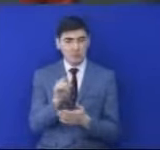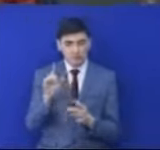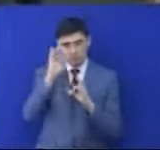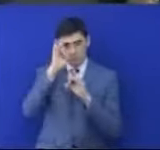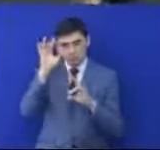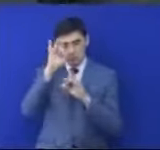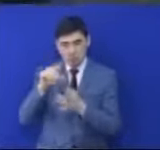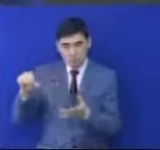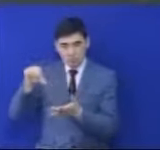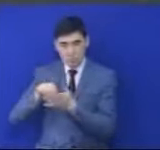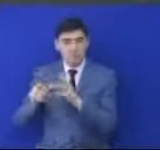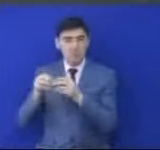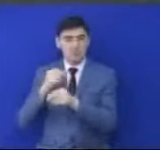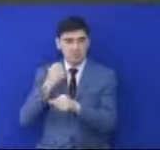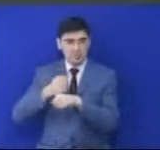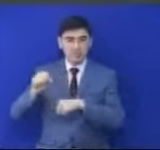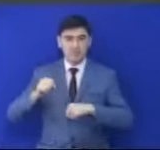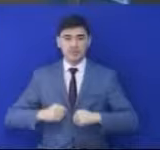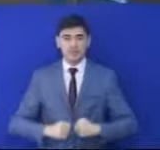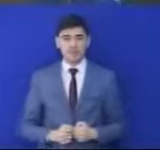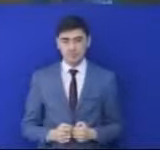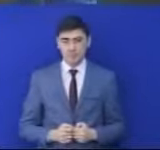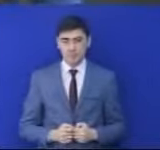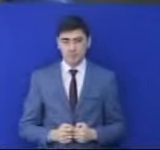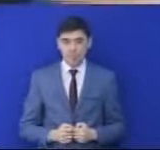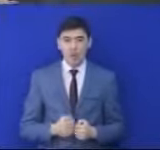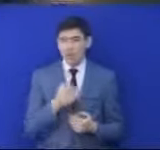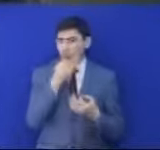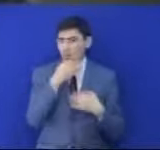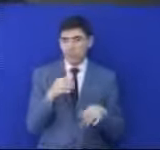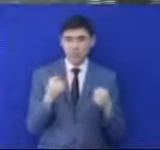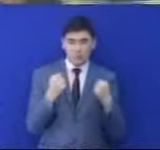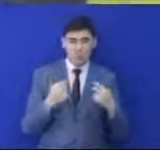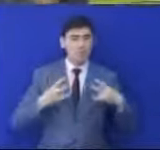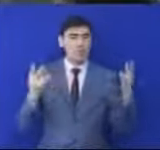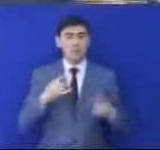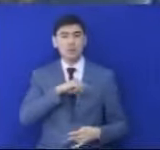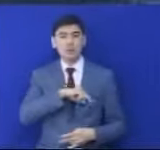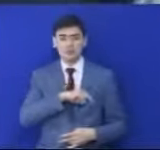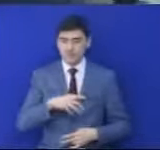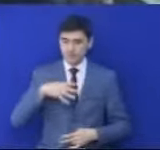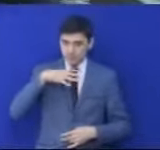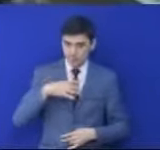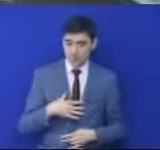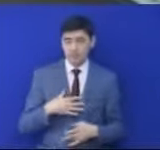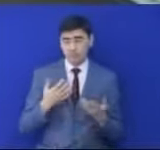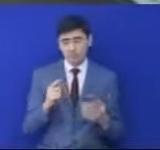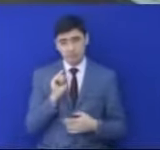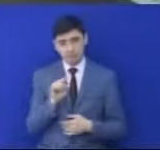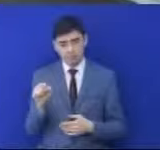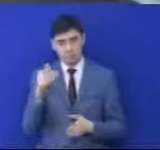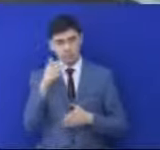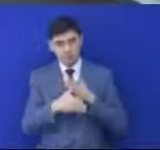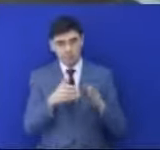емес. Жеңіл атлетика кез келген спорт түрі сынды төзімділікті қажет етеді. Төккен термен үздіксіз жаттығулар үлкен жеңістерге